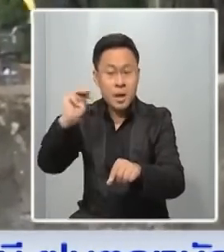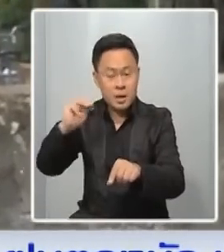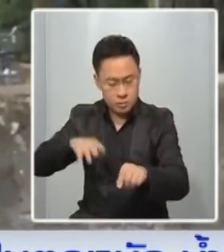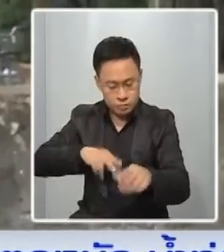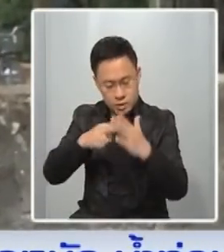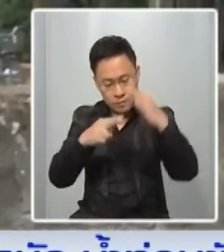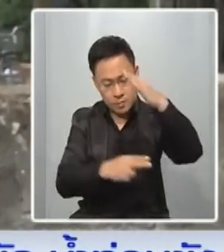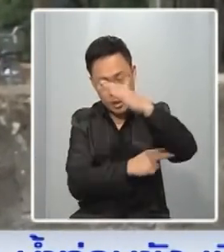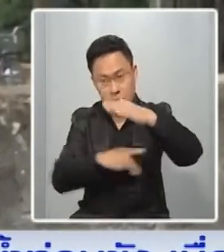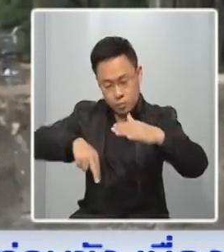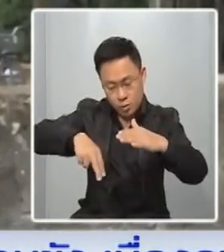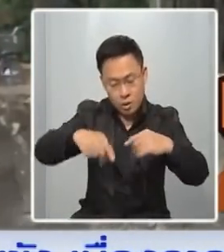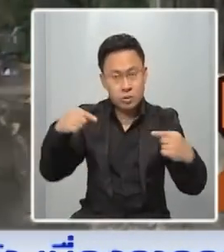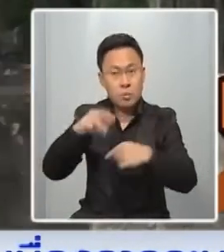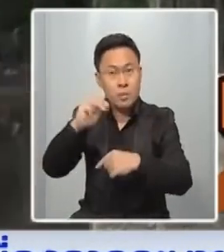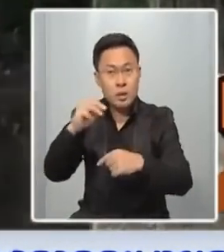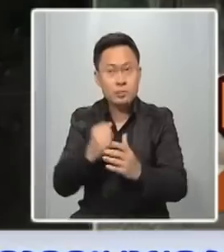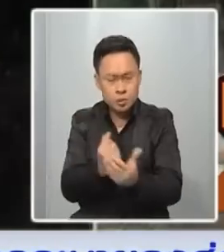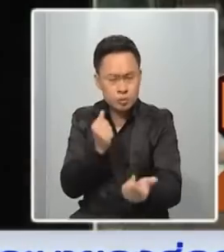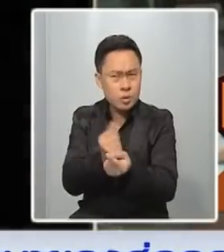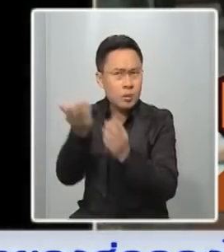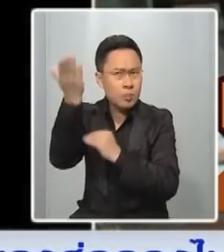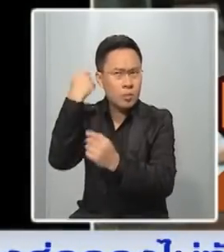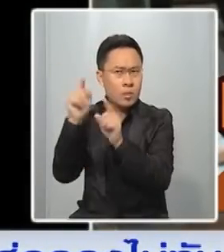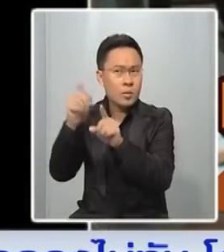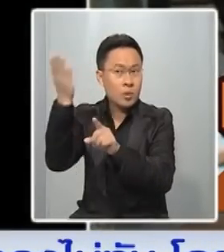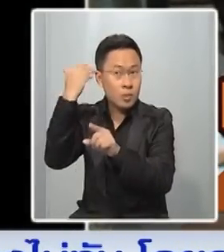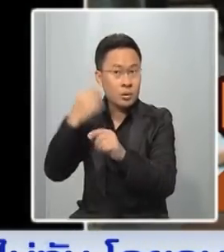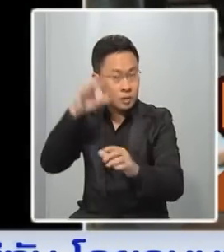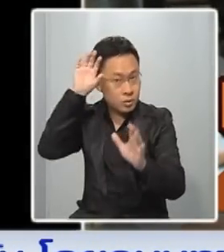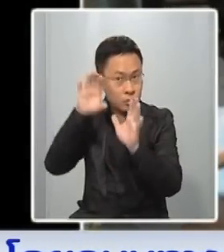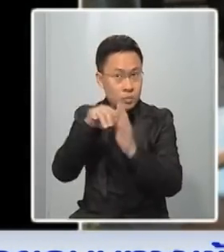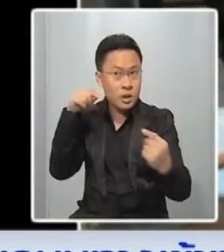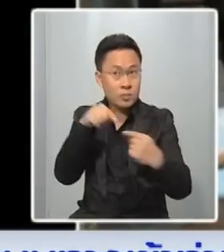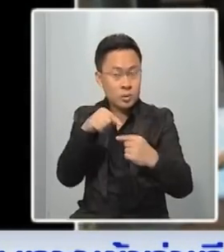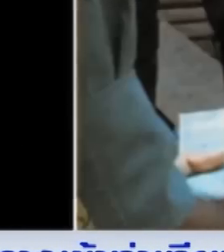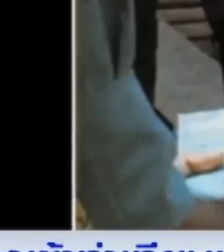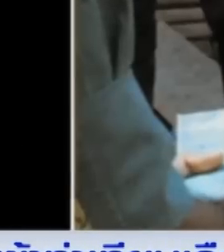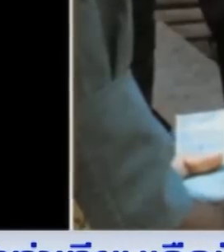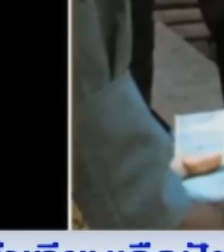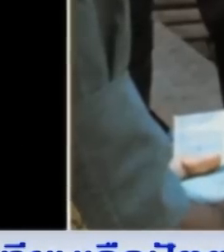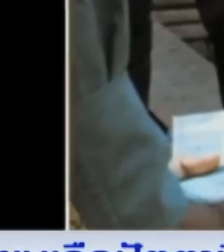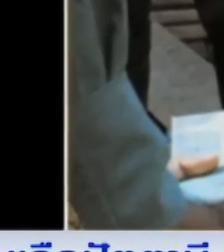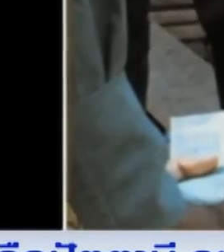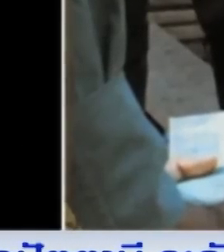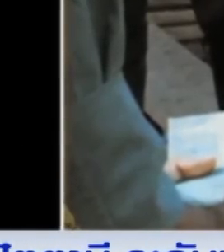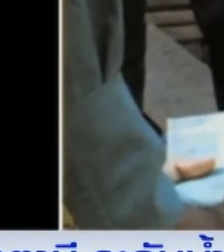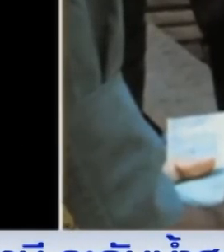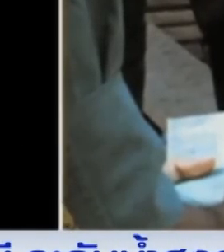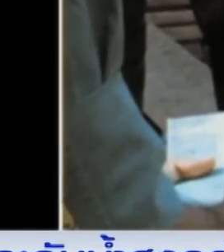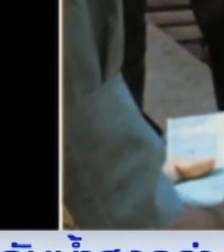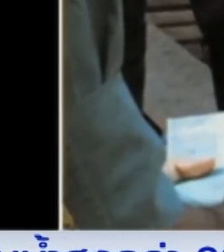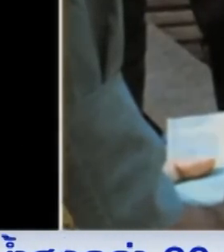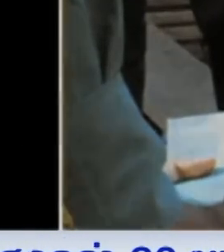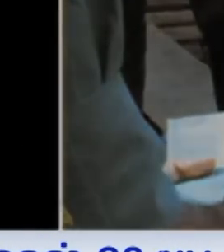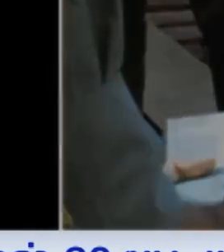พระราชกรณียกิจของพระบาทสมเด็จพระเจ้าอยู่หัวพระบรมฉายาลักษณ์ของพระบาทสมเด็จพระเจ้าอยู่หัวที่ปรากฏตามสื่อ